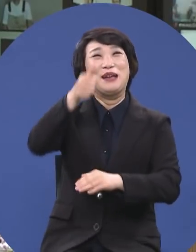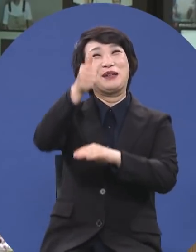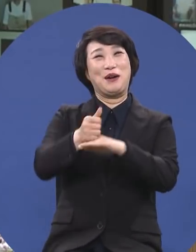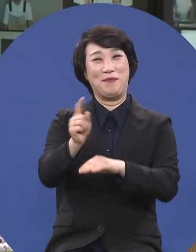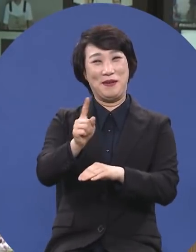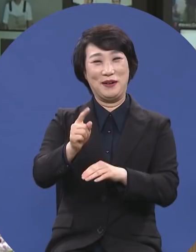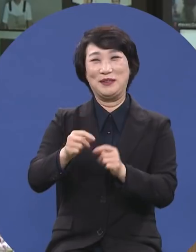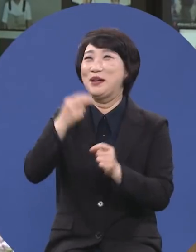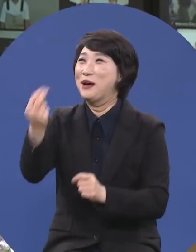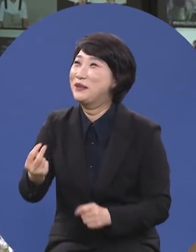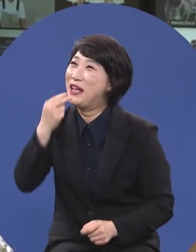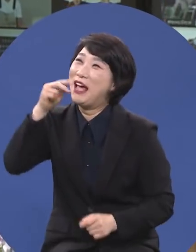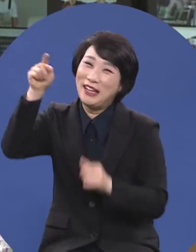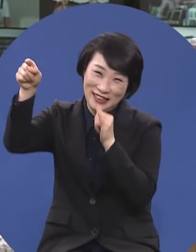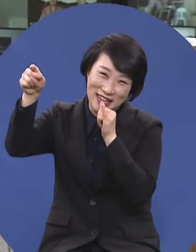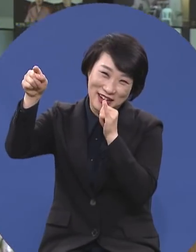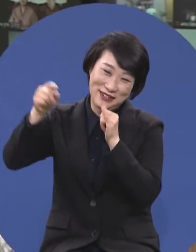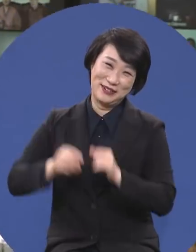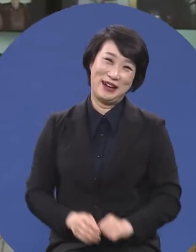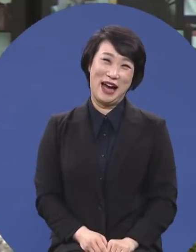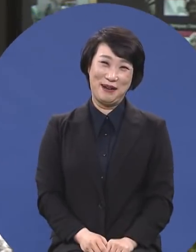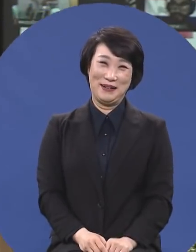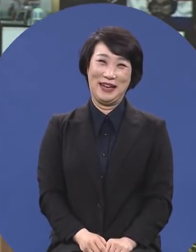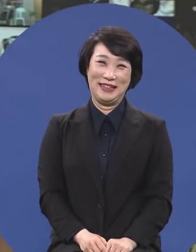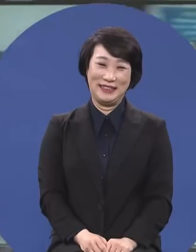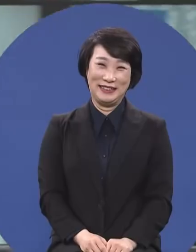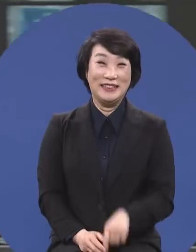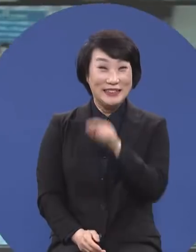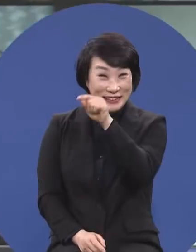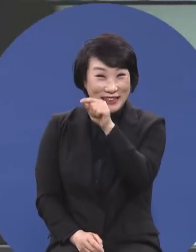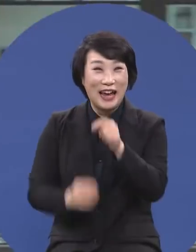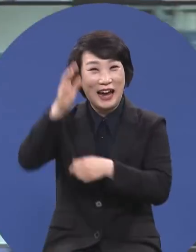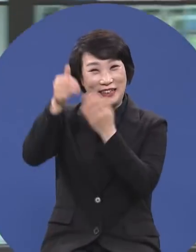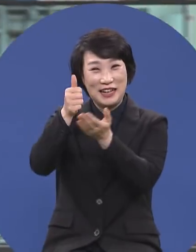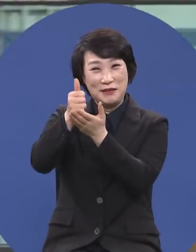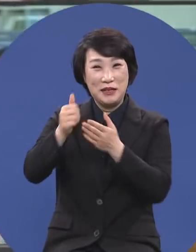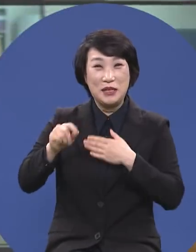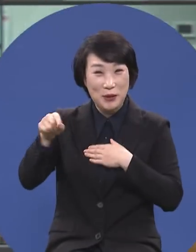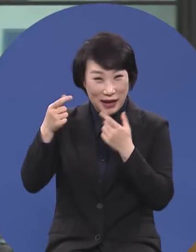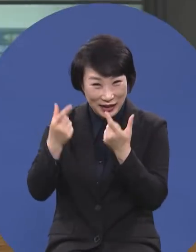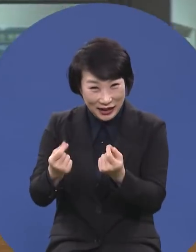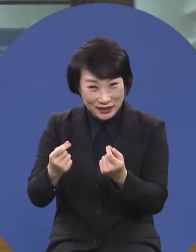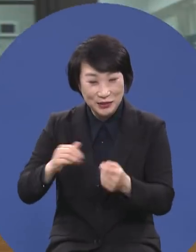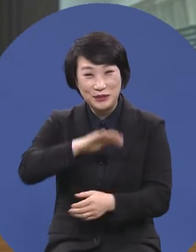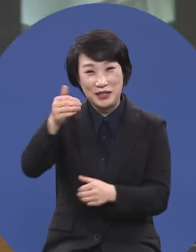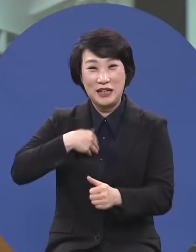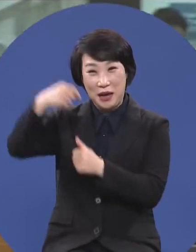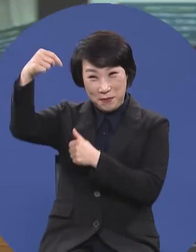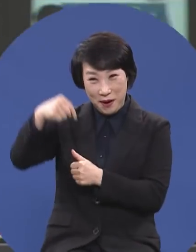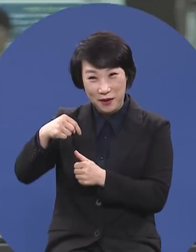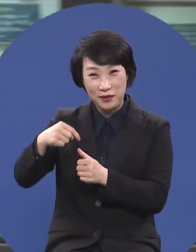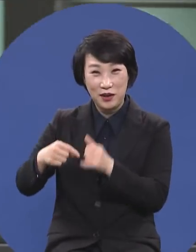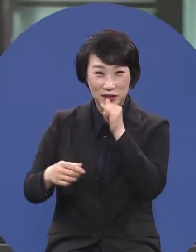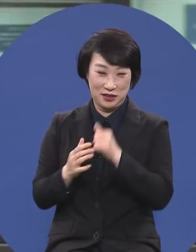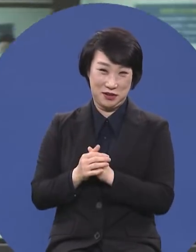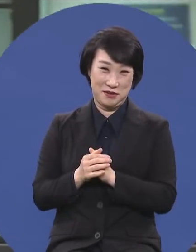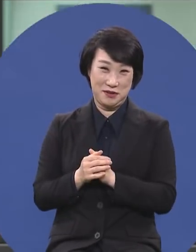결과는 영생이라고 말했으니 이게 하나님이 이렇게 명령이라도